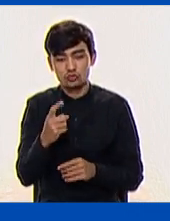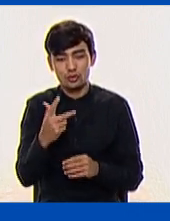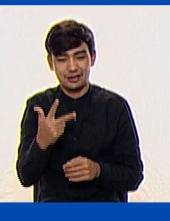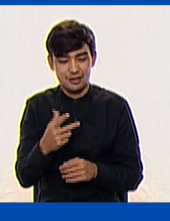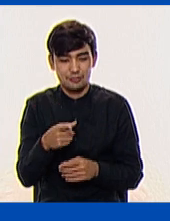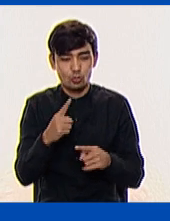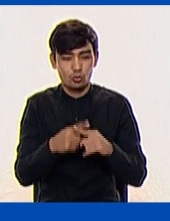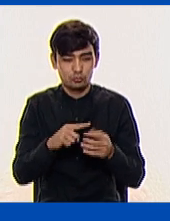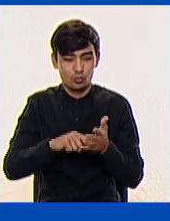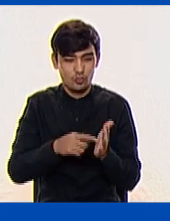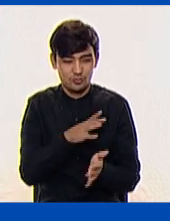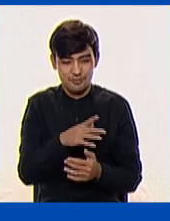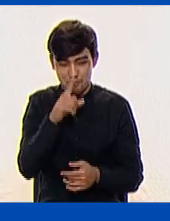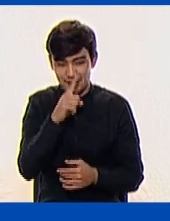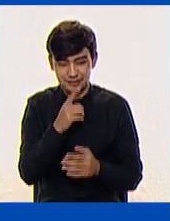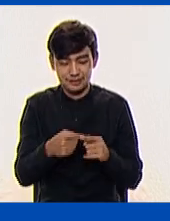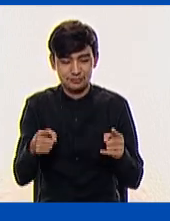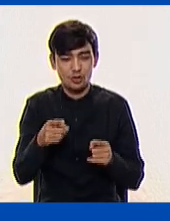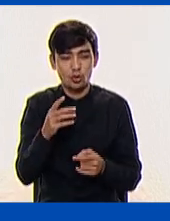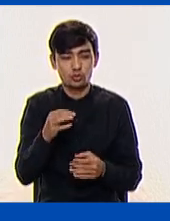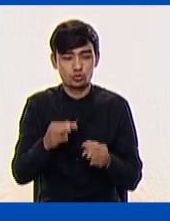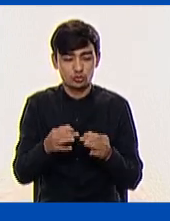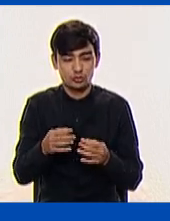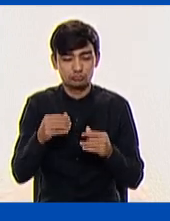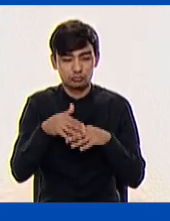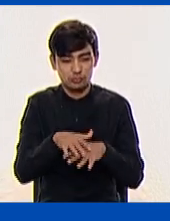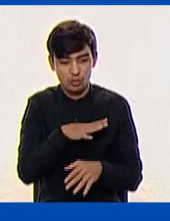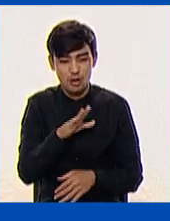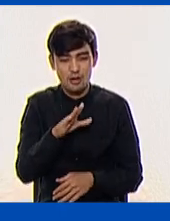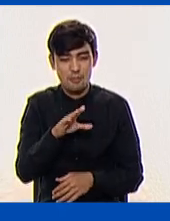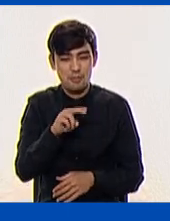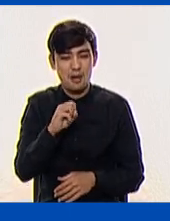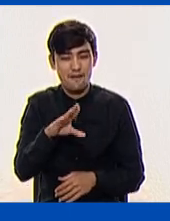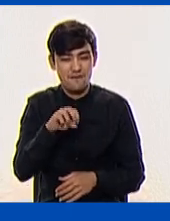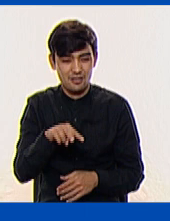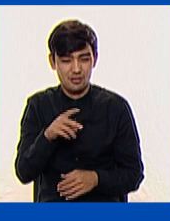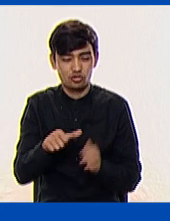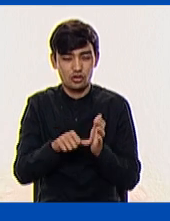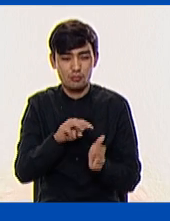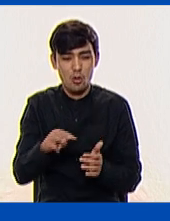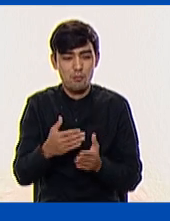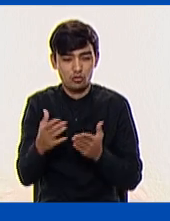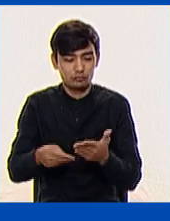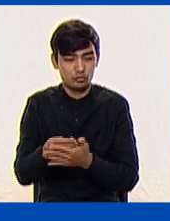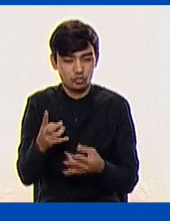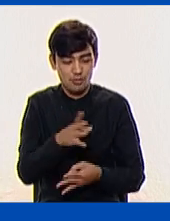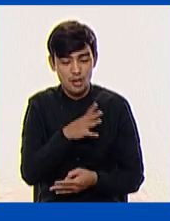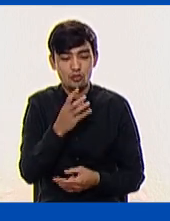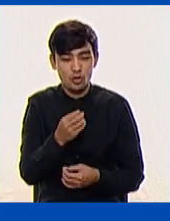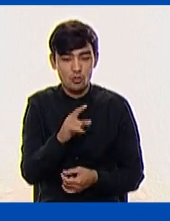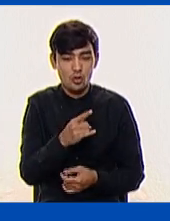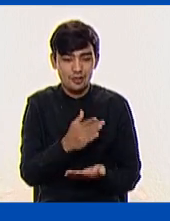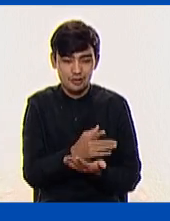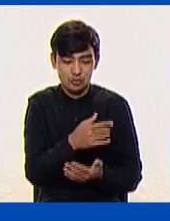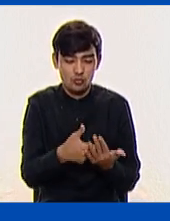сумму выплаты на количество месяцев, суд подсчитал, что Павел Кецман должен выплатить больше 6 миллионов тенге. Но так как у него есть еще